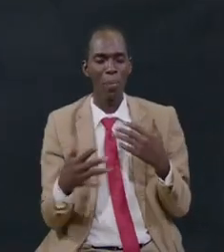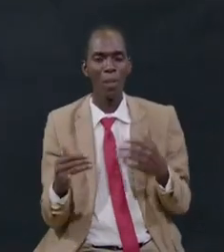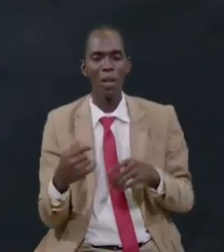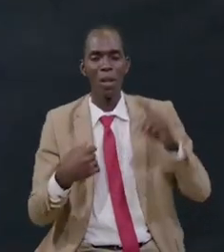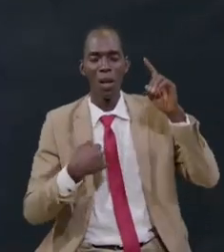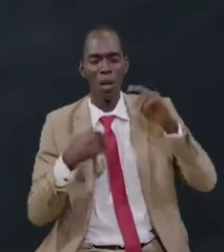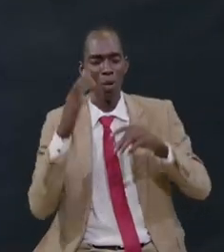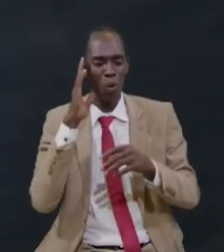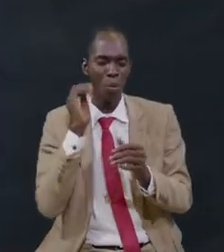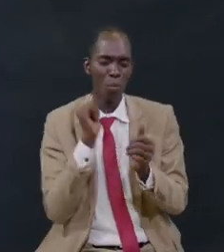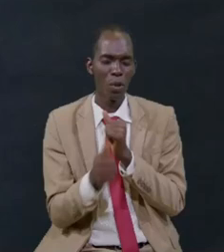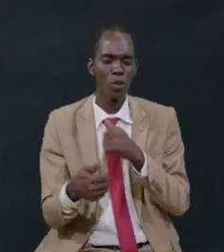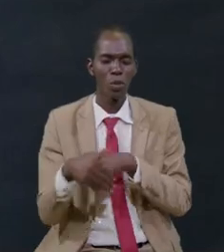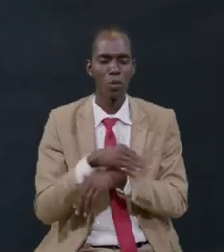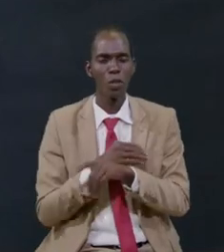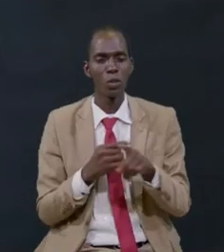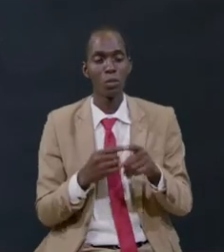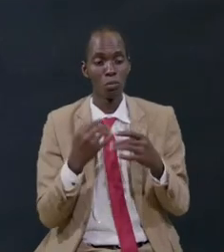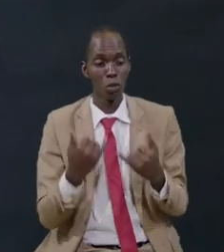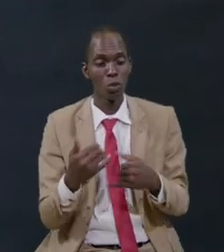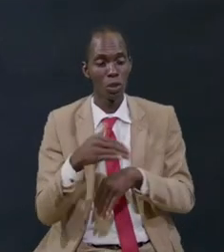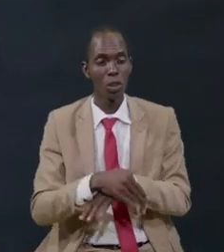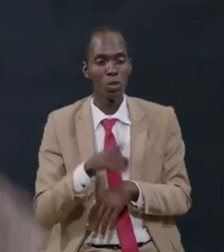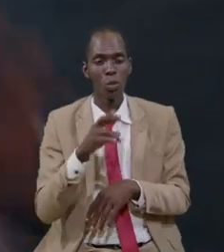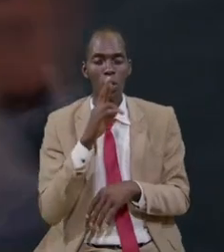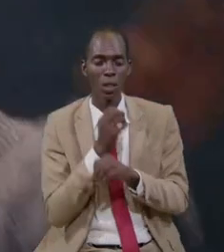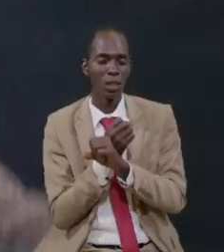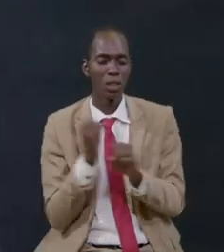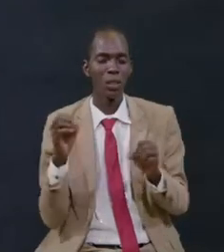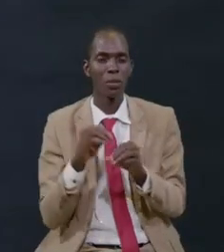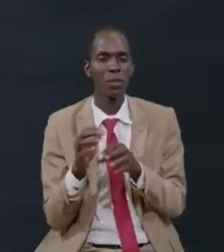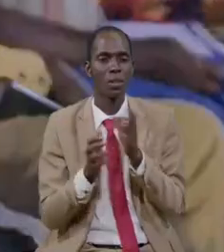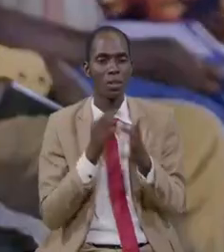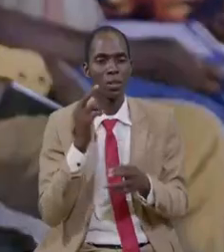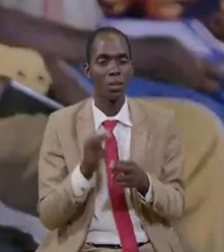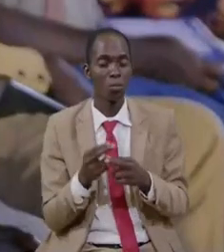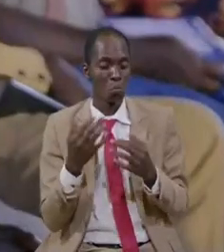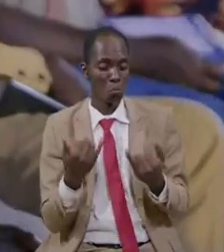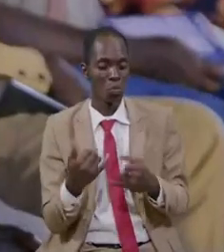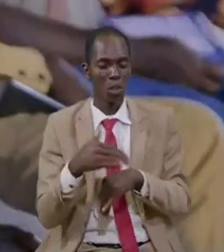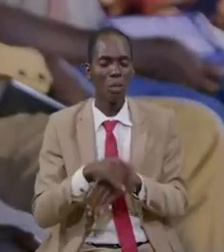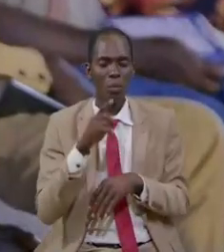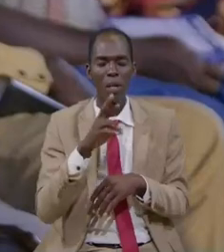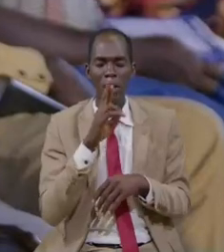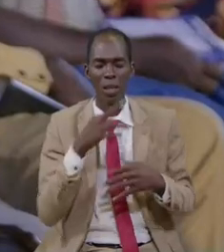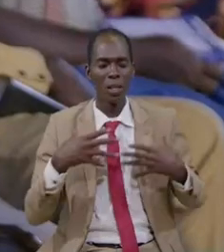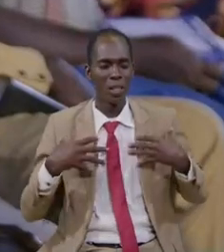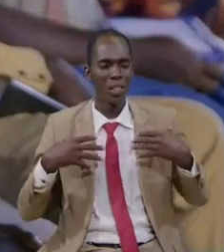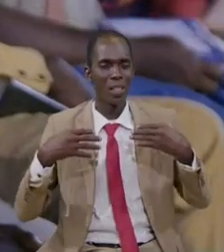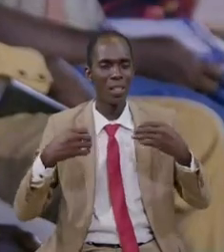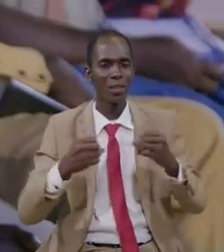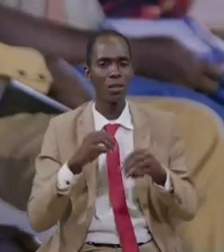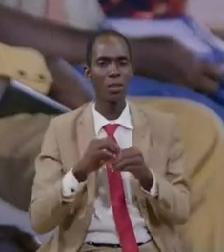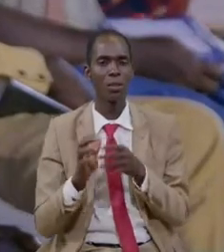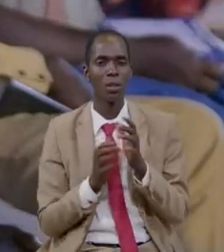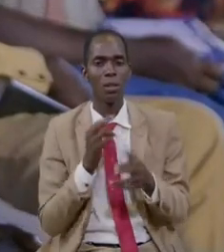vous. Ce soir, tu es sauvé. Ce soir, tu es guéri. Ce soir, tu